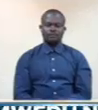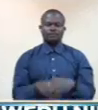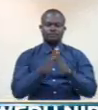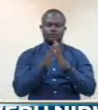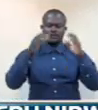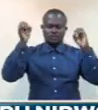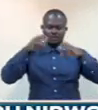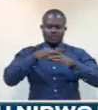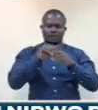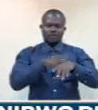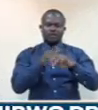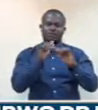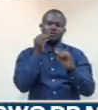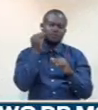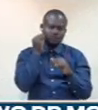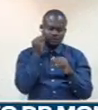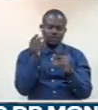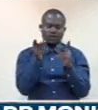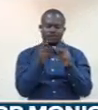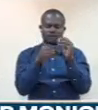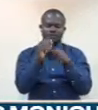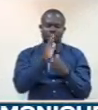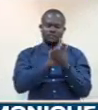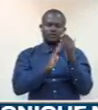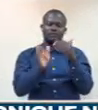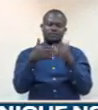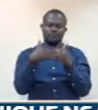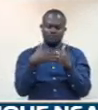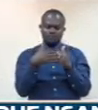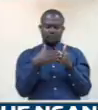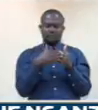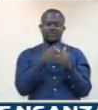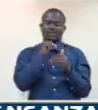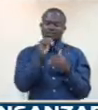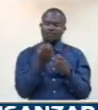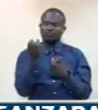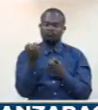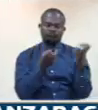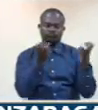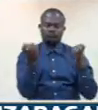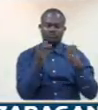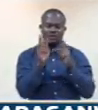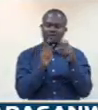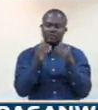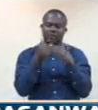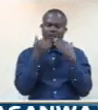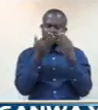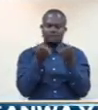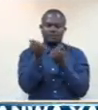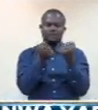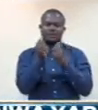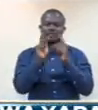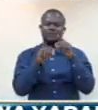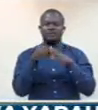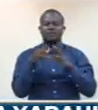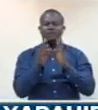wa Kigali muri iki gihe cyaguma mu rugo amaduka acuruza bimwe mu bicuruzwa arafunze nta rujya n'uruza rw'abaturage imodoka zitwara abagenzi